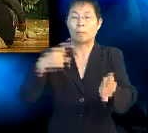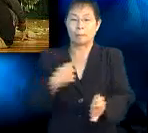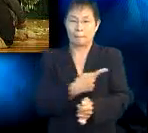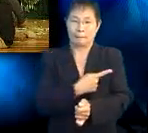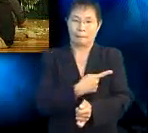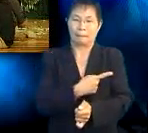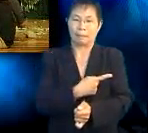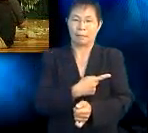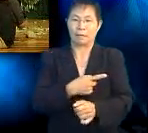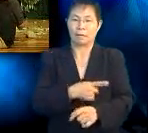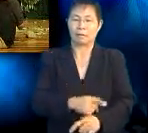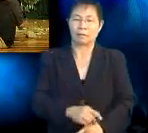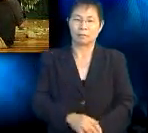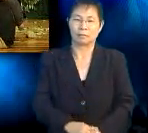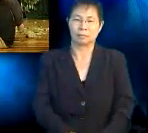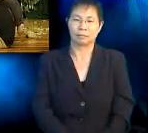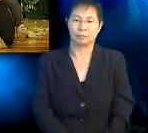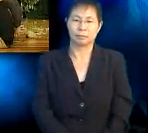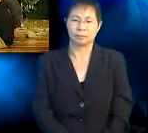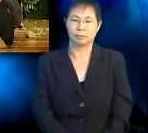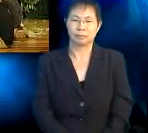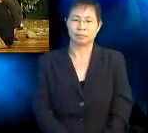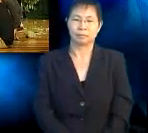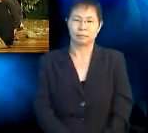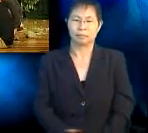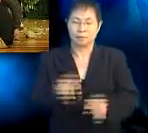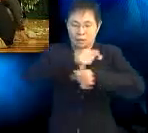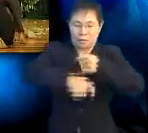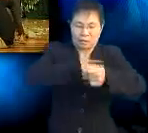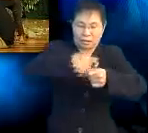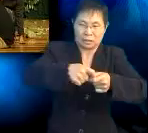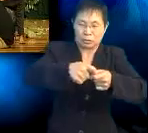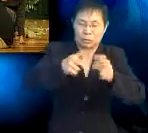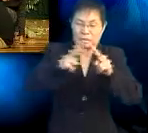Mustahil mereka dapat membuka ikatan itu. Benar. Ikatan itu sangat kuat.